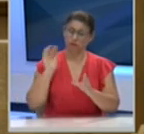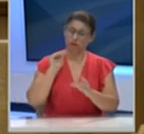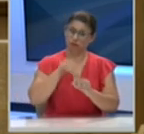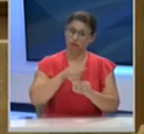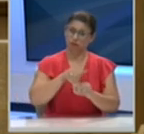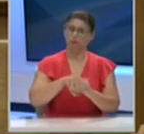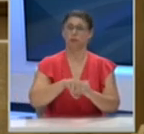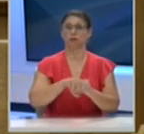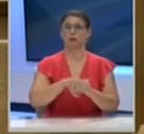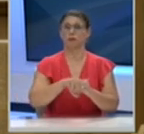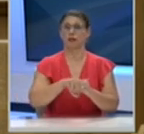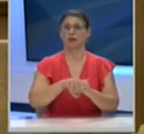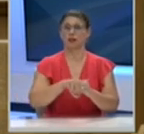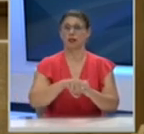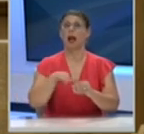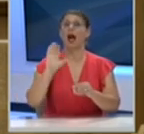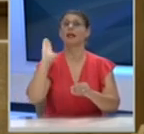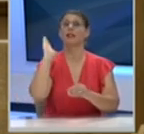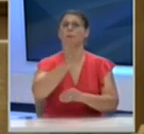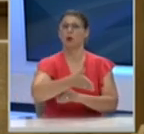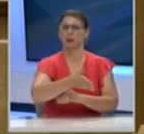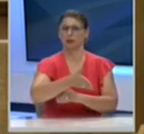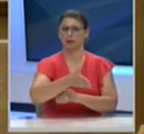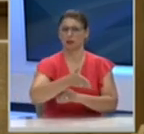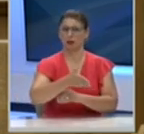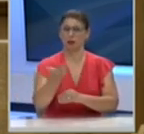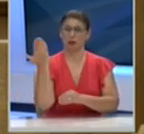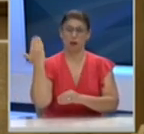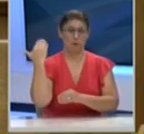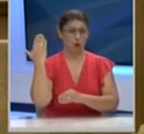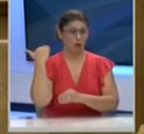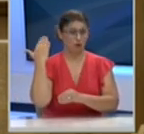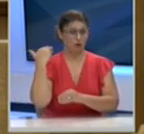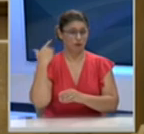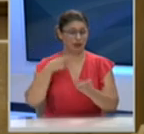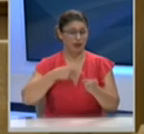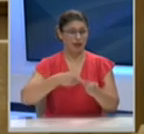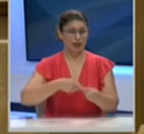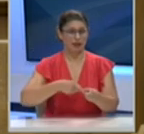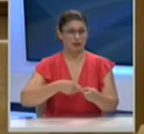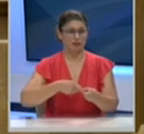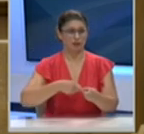ενέχονται στην ατιμορρησία για προηγούμενες